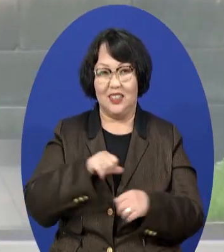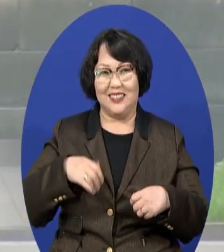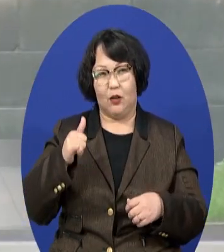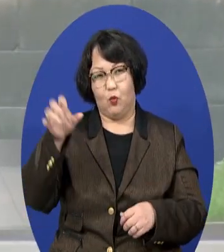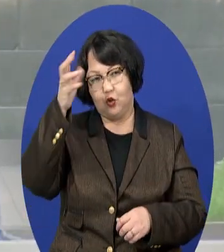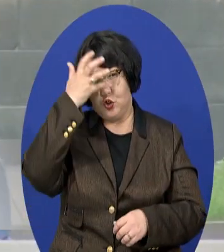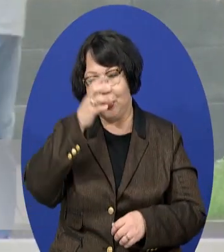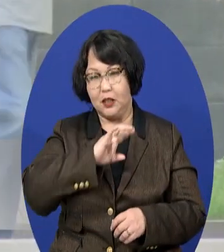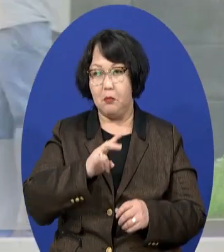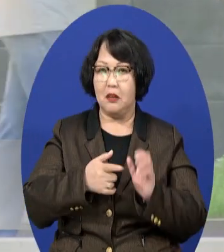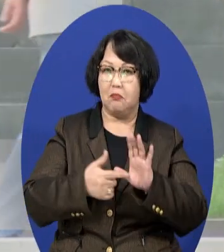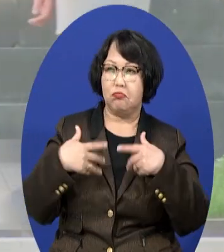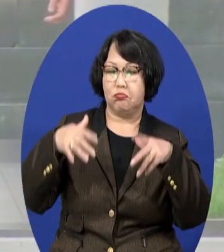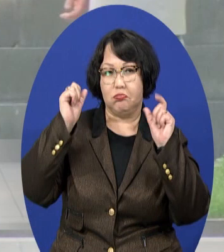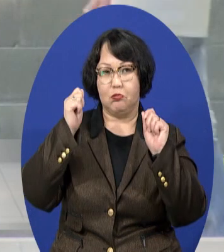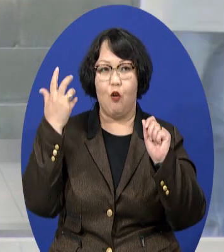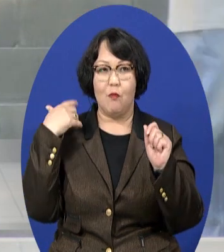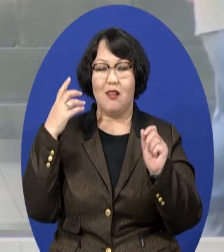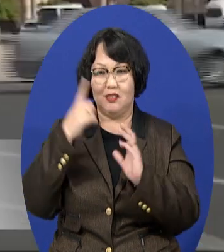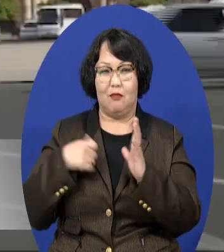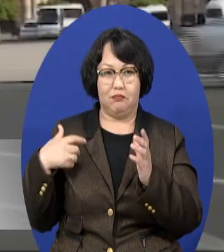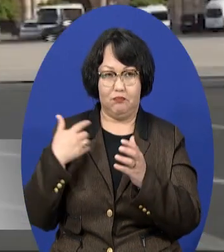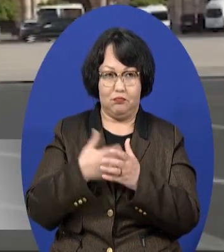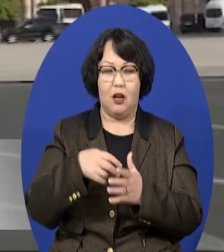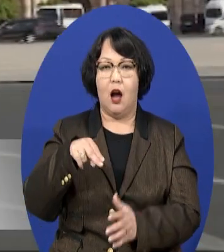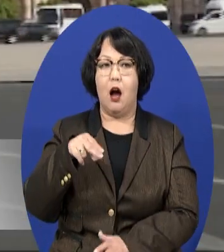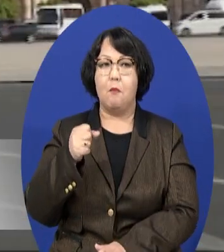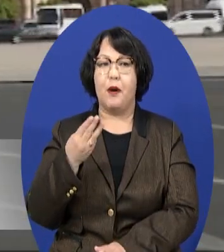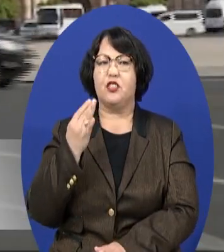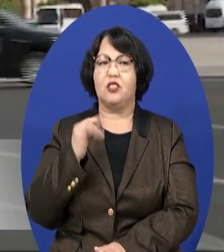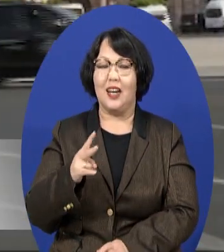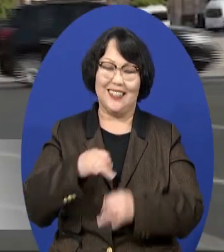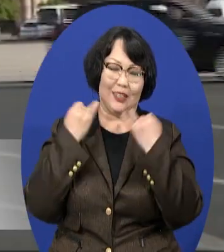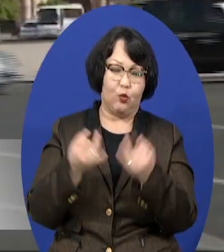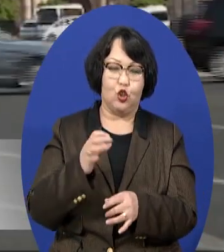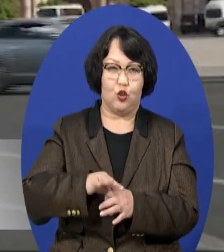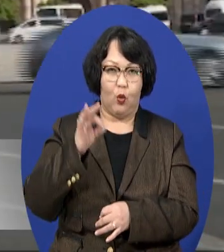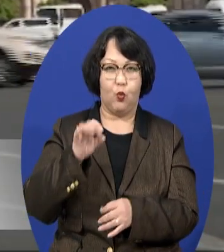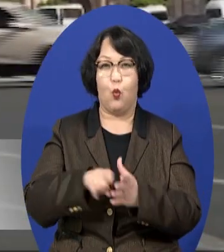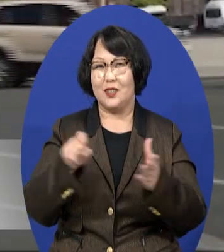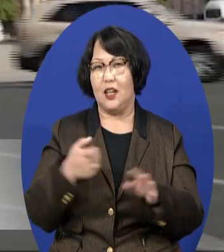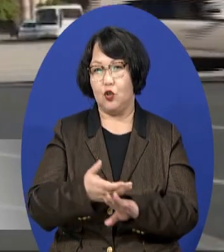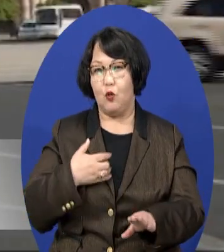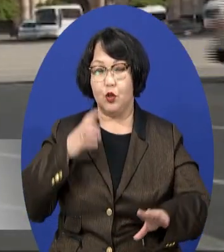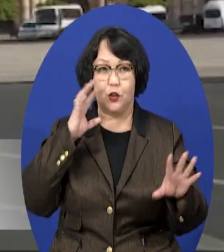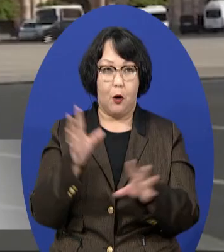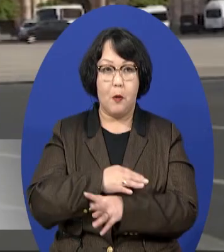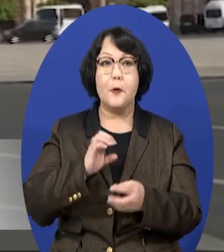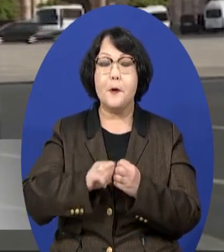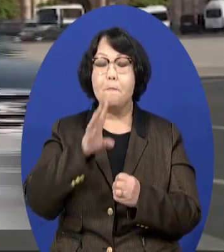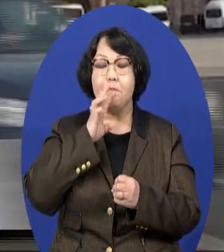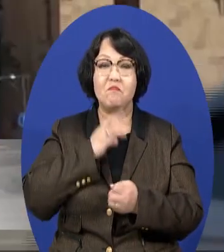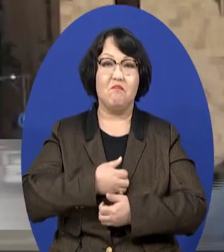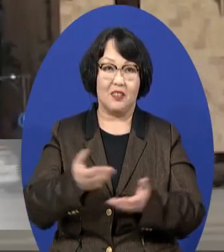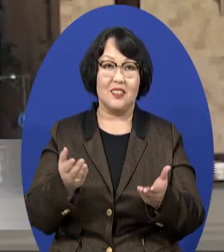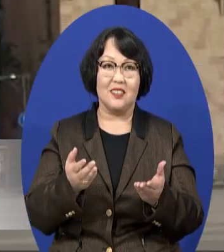саруудад жагсаалт цуглаан өрнүүлж байлаа. Үүнээс ч үүдэн Пашинян парламентийн сонгуулийг хугацаанаас өмнө зохион байгуулахаа мэдгдсэн юм.